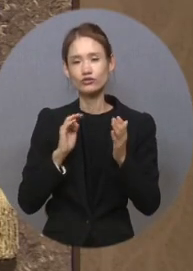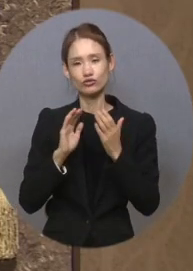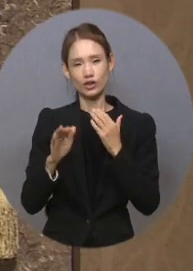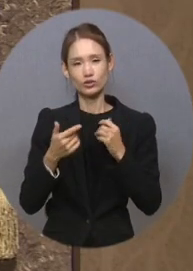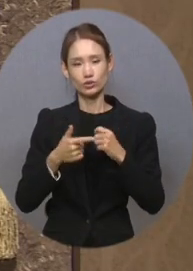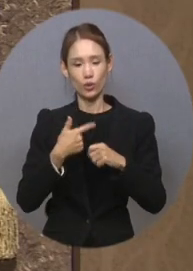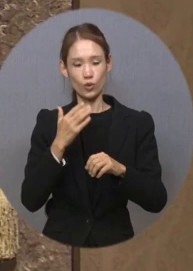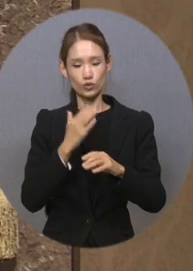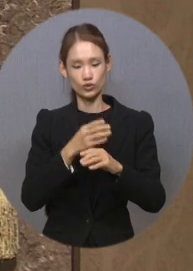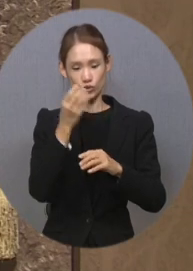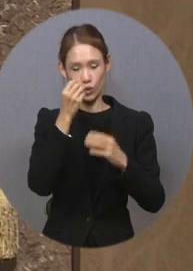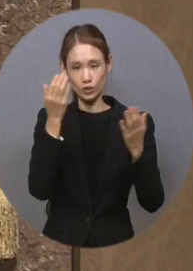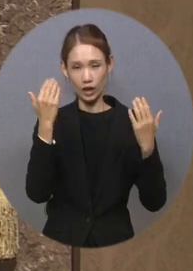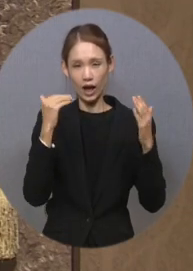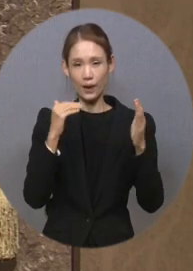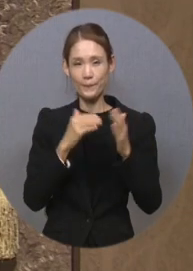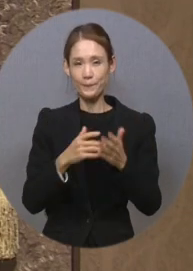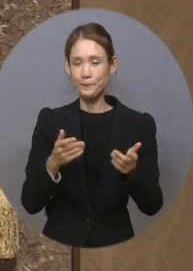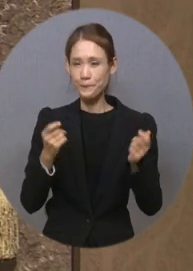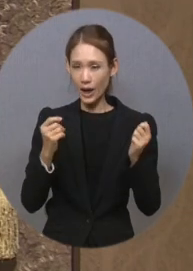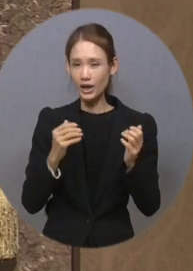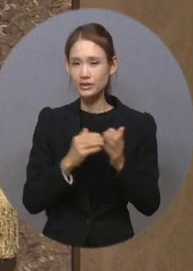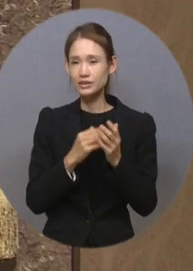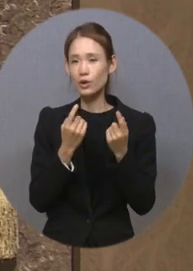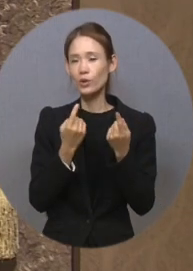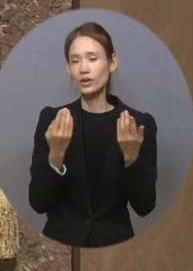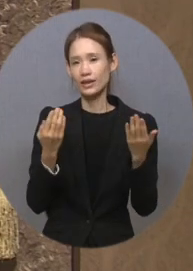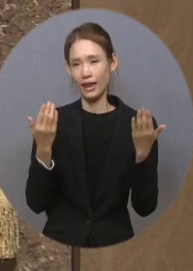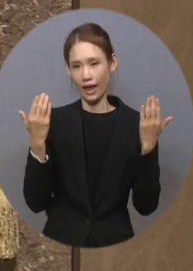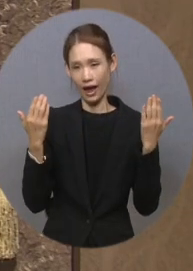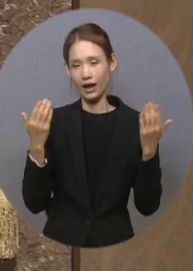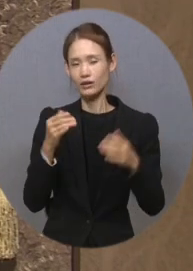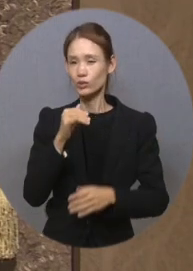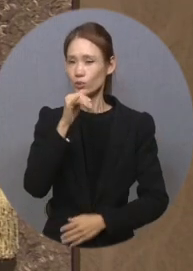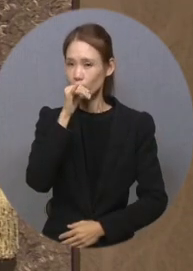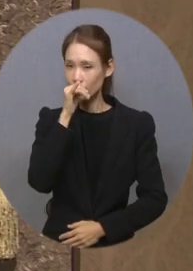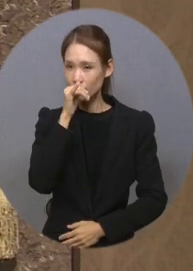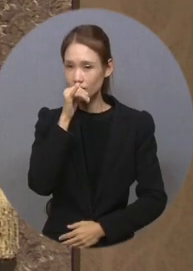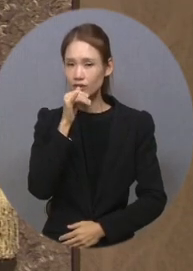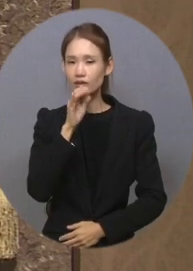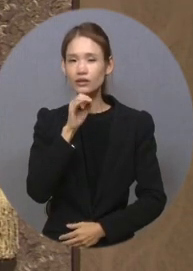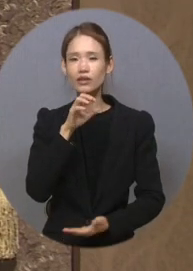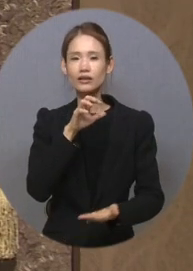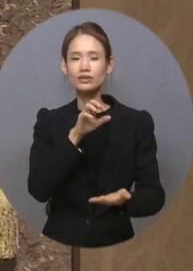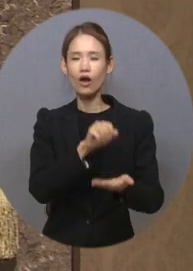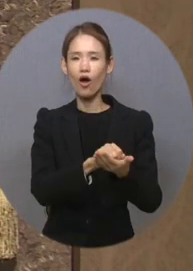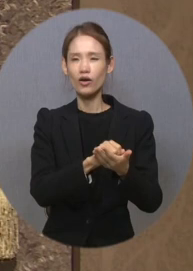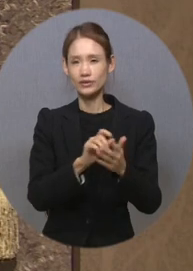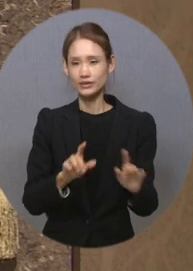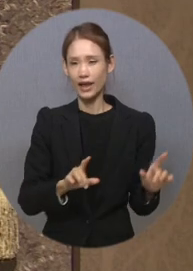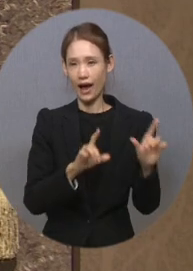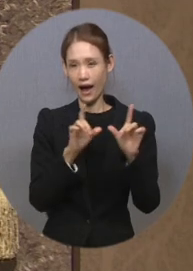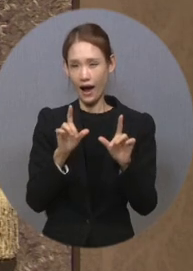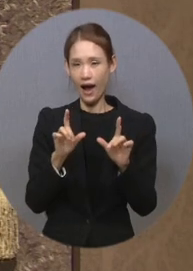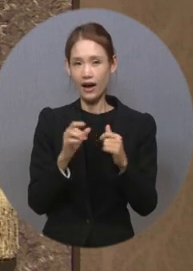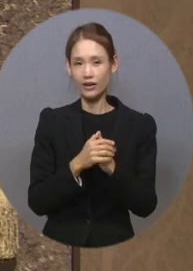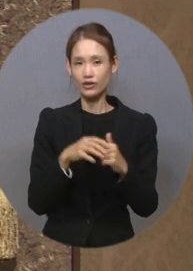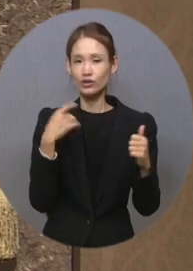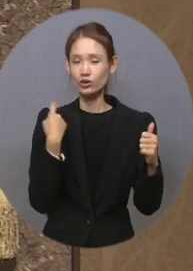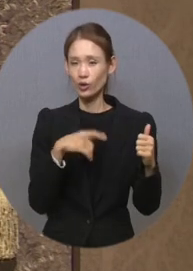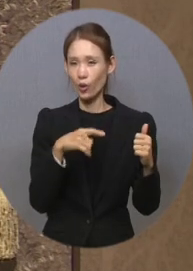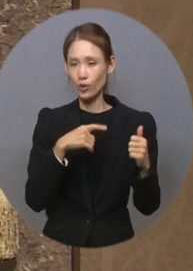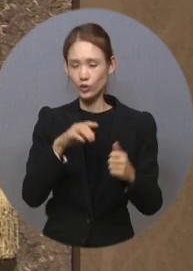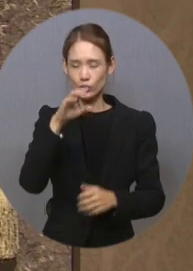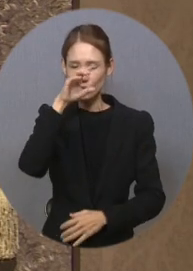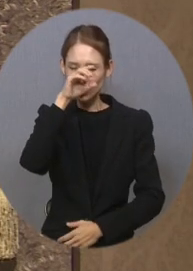초중고까지를 다 마치고 뭐 대학도 있습니다만은 여수에서 정착할 수 있는 네. 그런 교육의 이